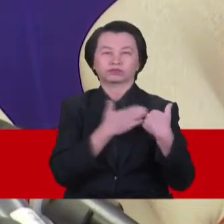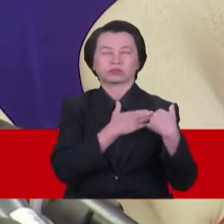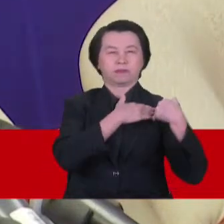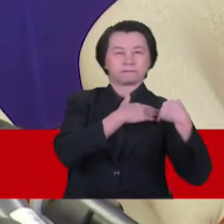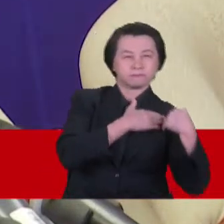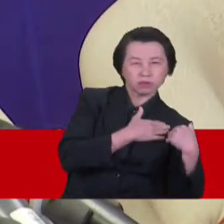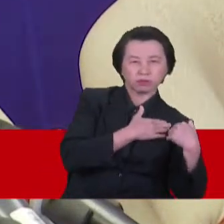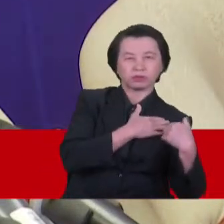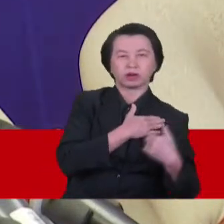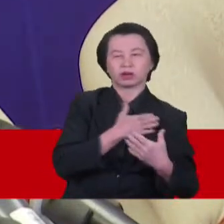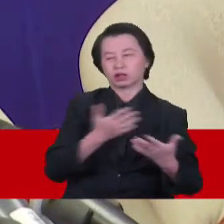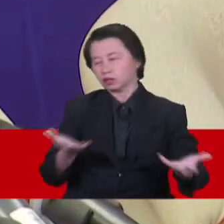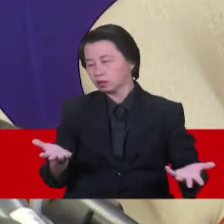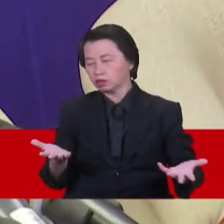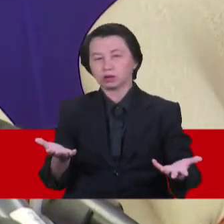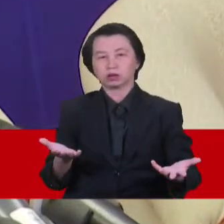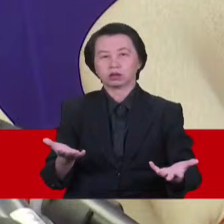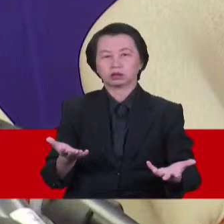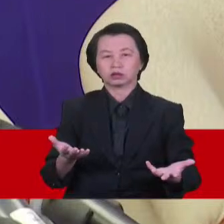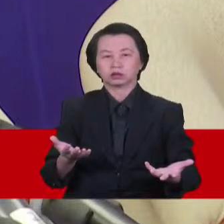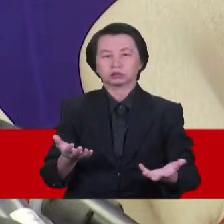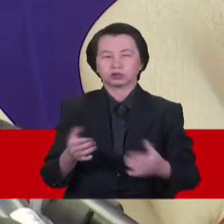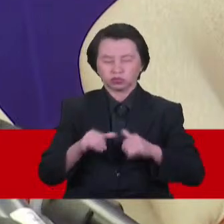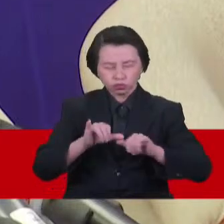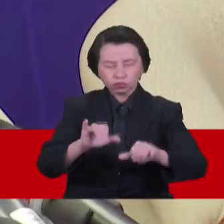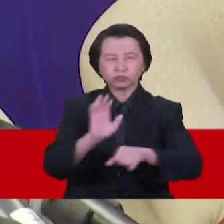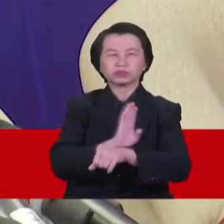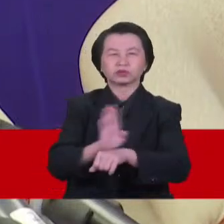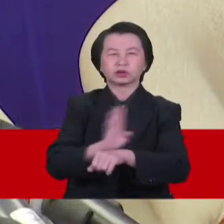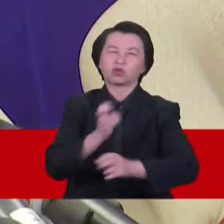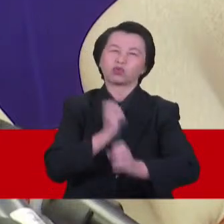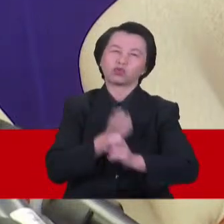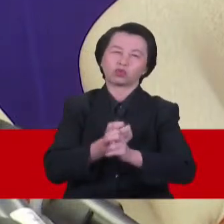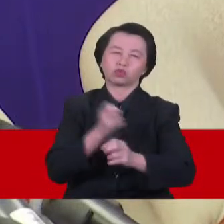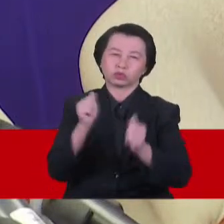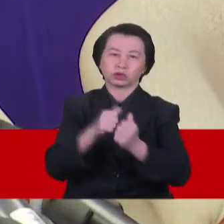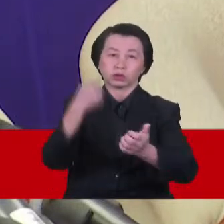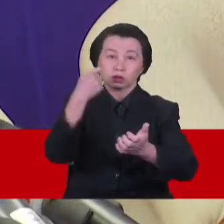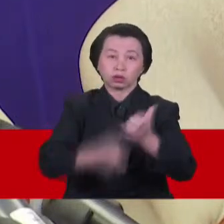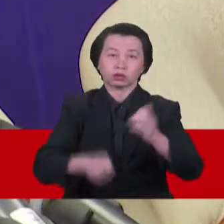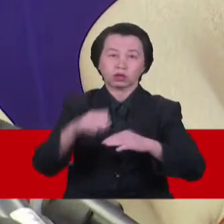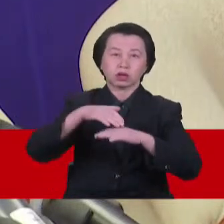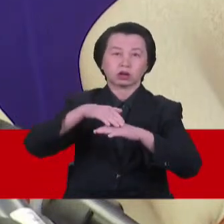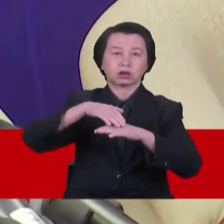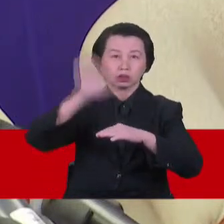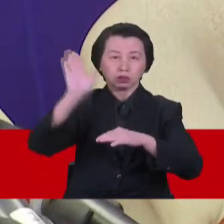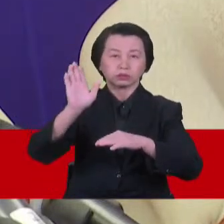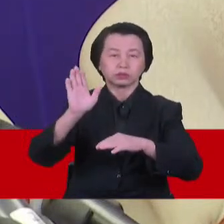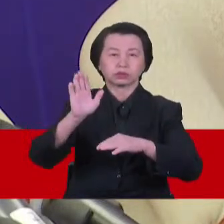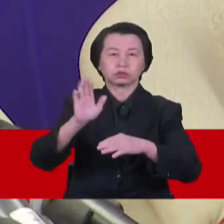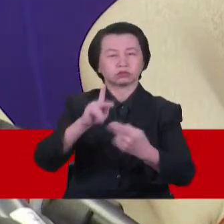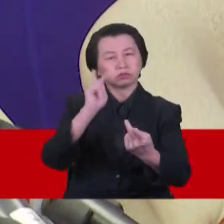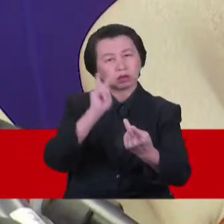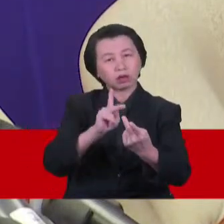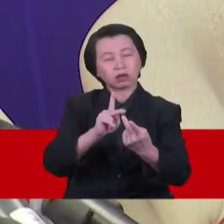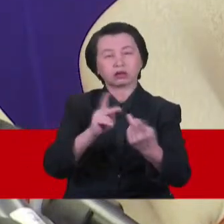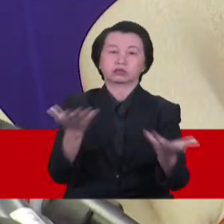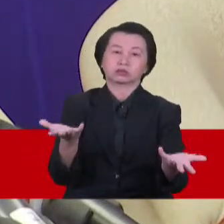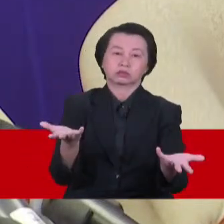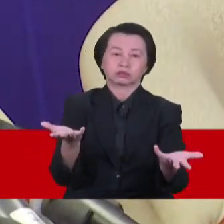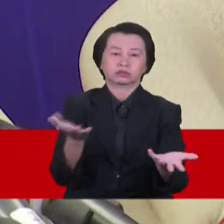membebankan mereka dari segi meneruskan perniagaan dengan kos yang lebih apa kata berpatutan. Jadi